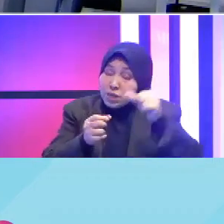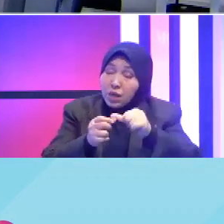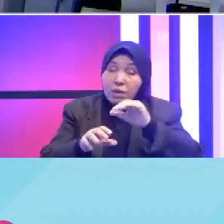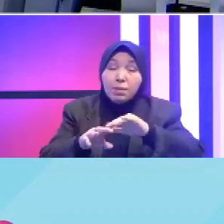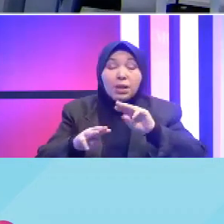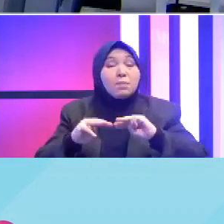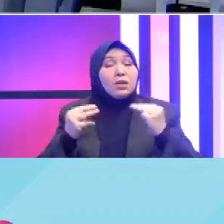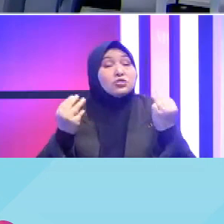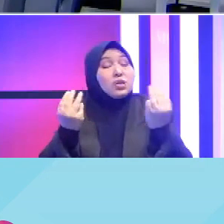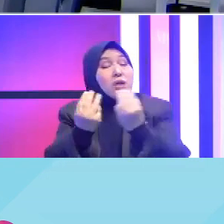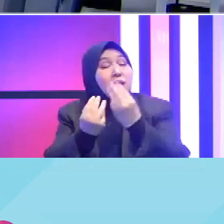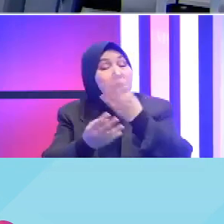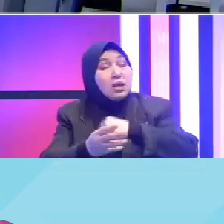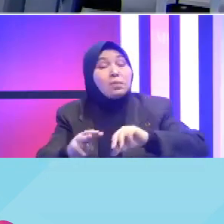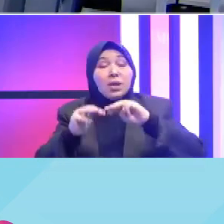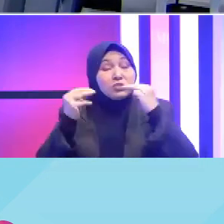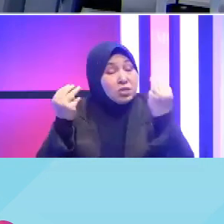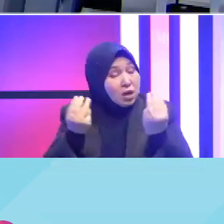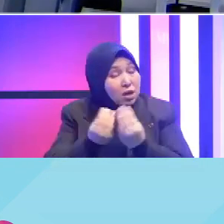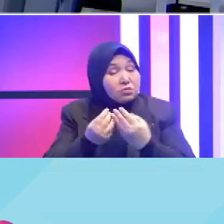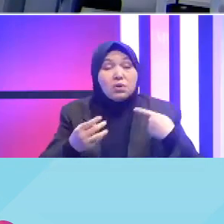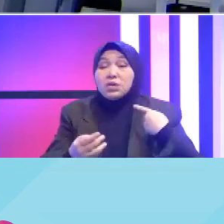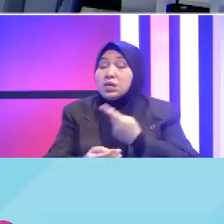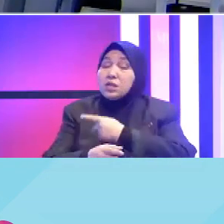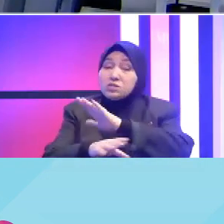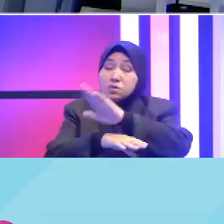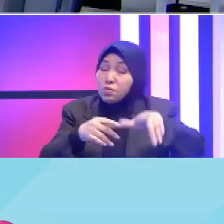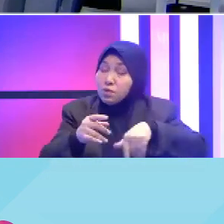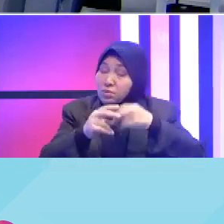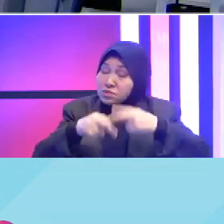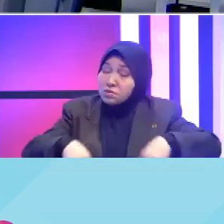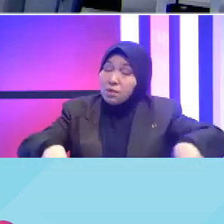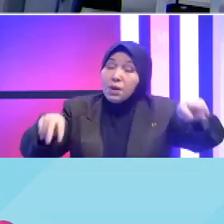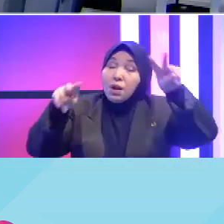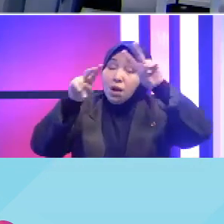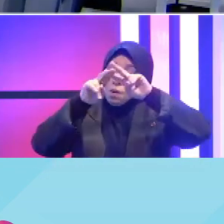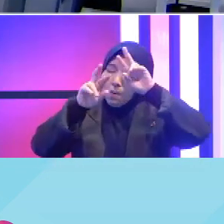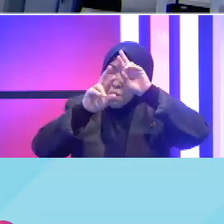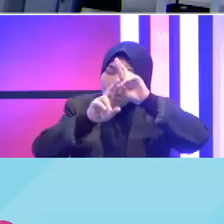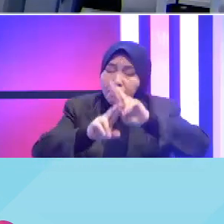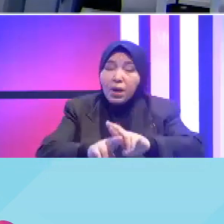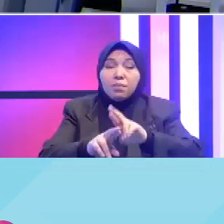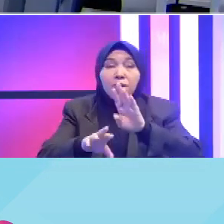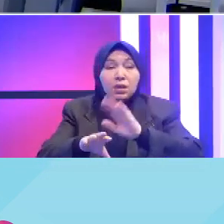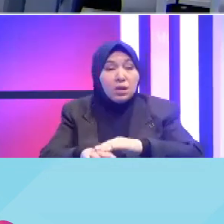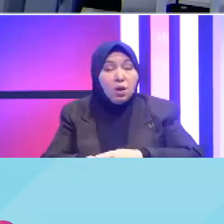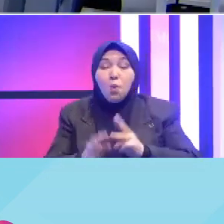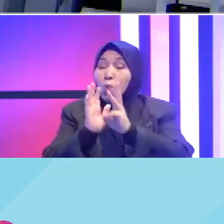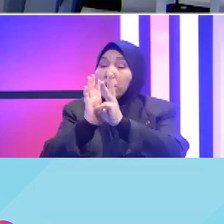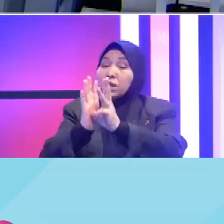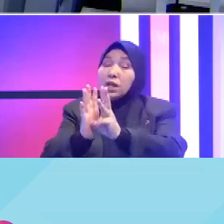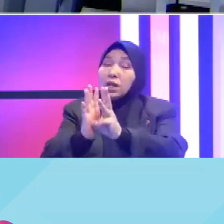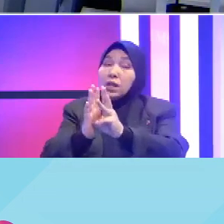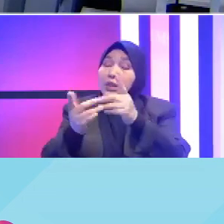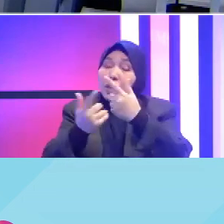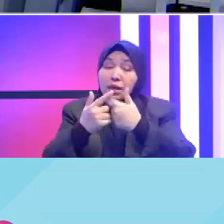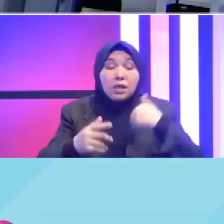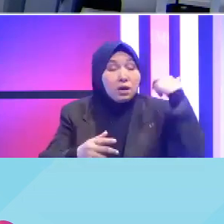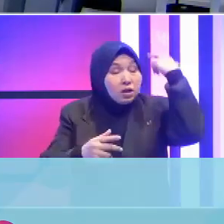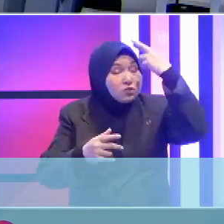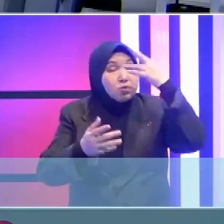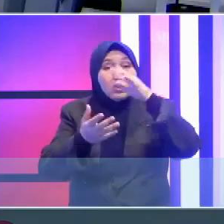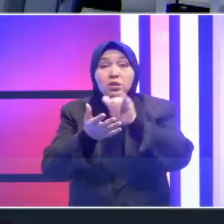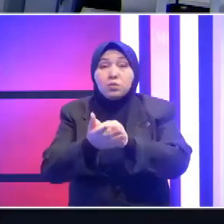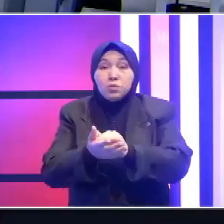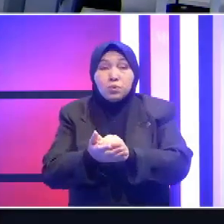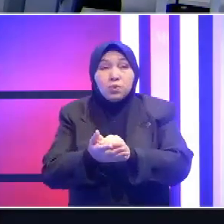kepada masyarakat dan masyarakat juga kita semua kena menghargai kepada huh wakil Hai daripada Rasul yaitu